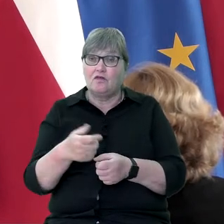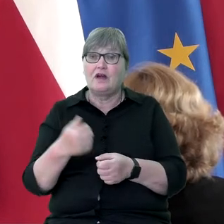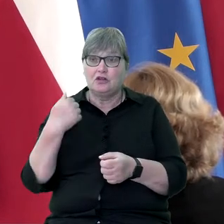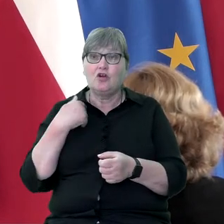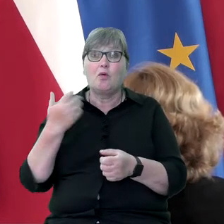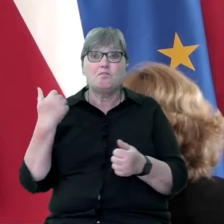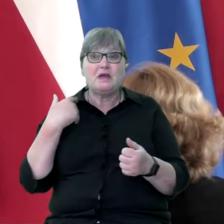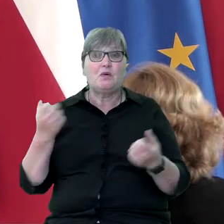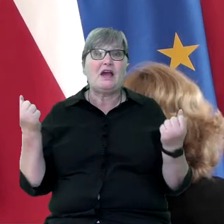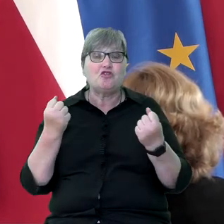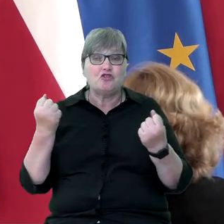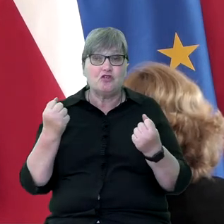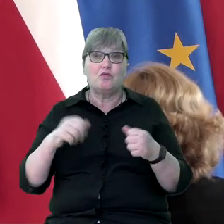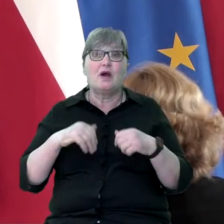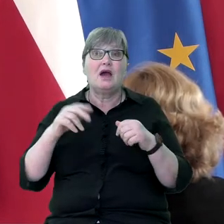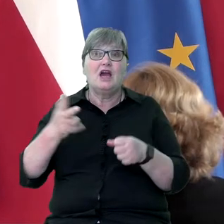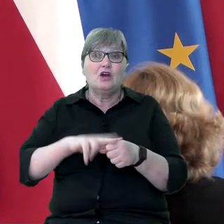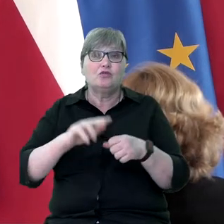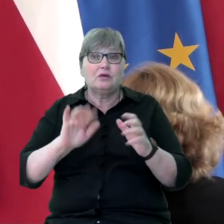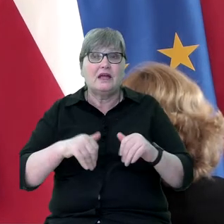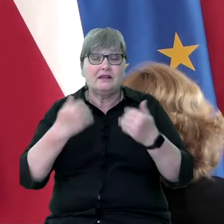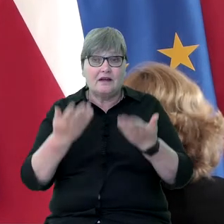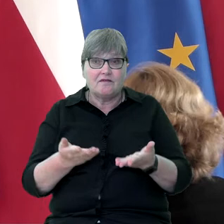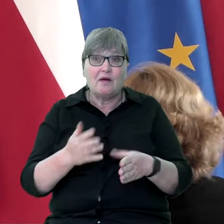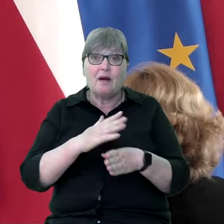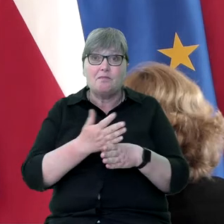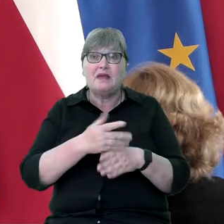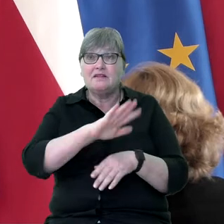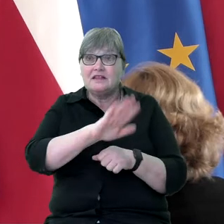dawała międzynarodową pozycję nieporównanie